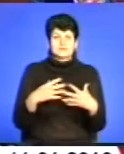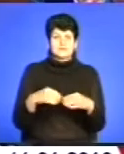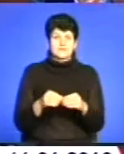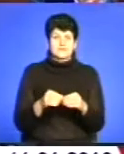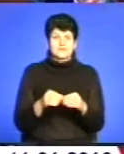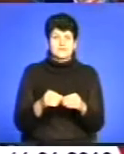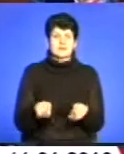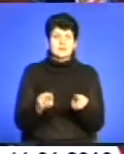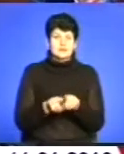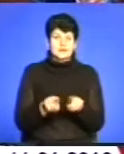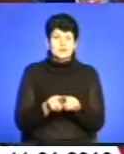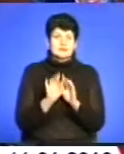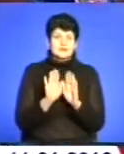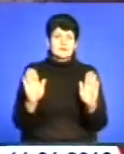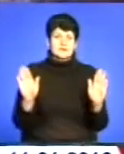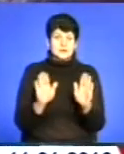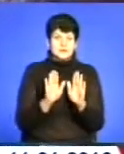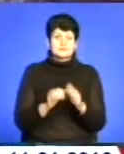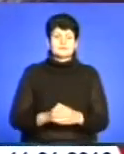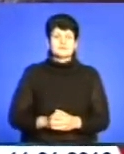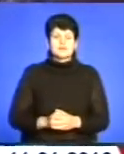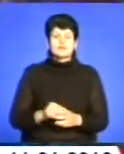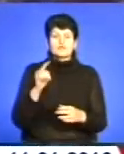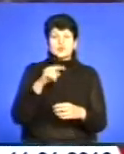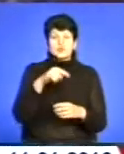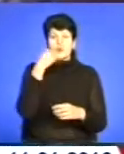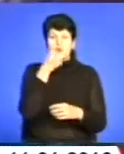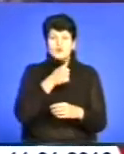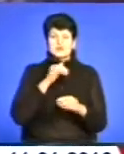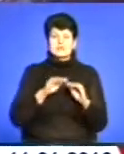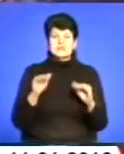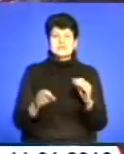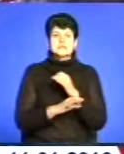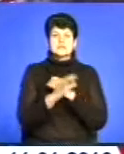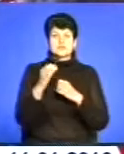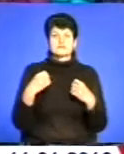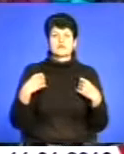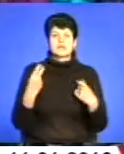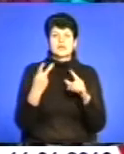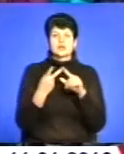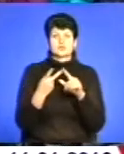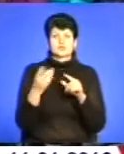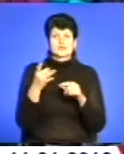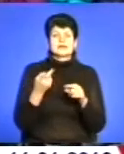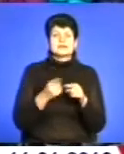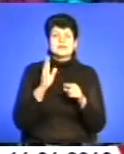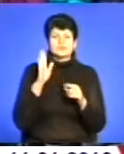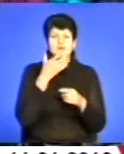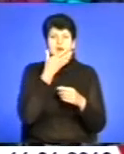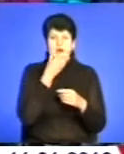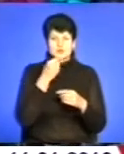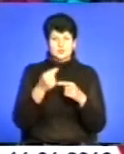теж розмовляємо, пісні теж споємо. Цього року діти зі Сходу святкували Різдво у нас вже вдруге. І це стане гарною